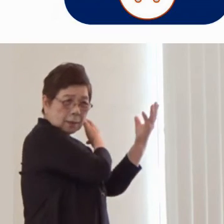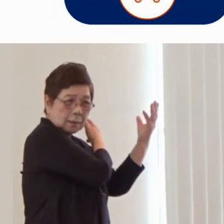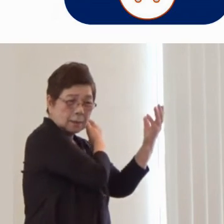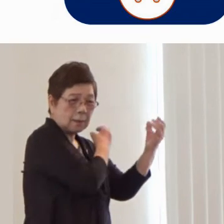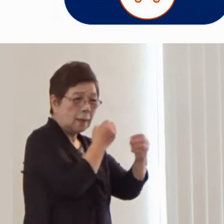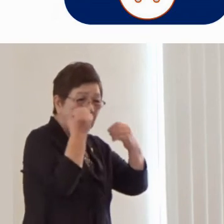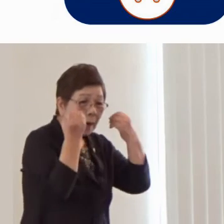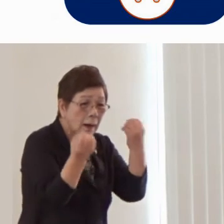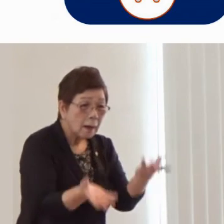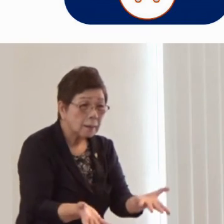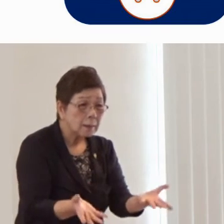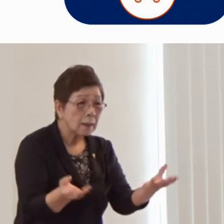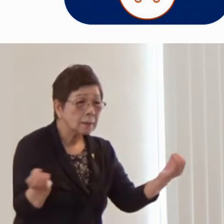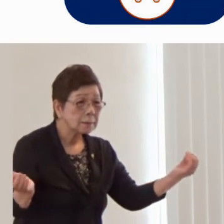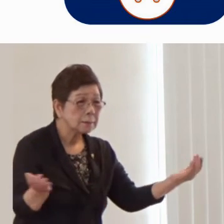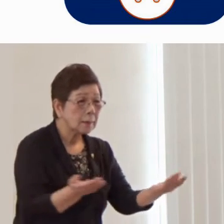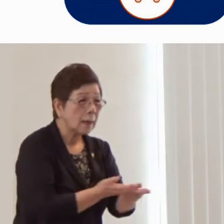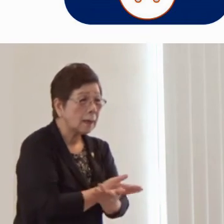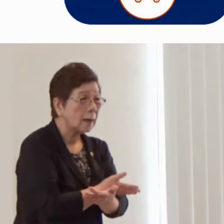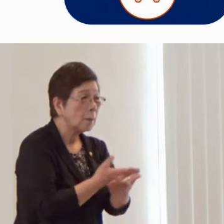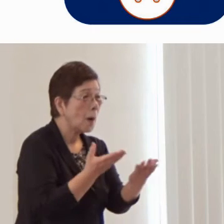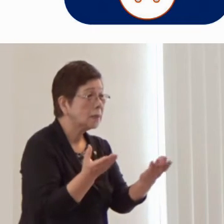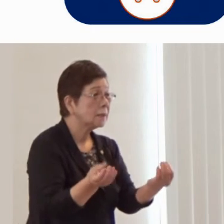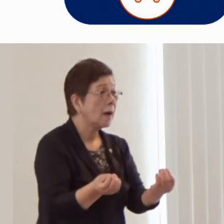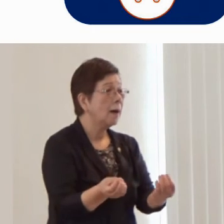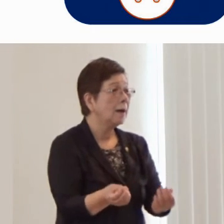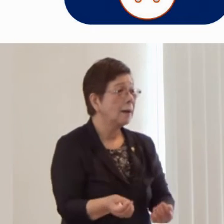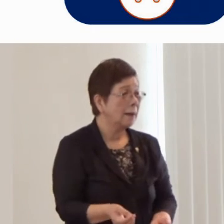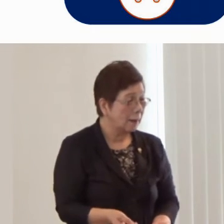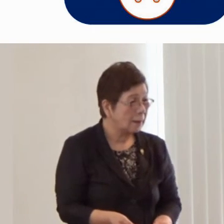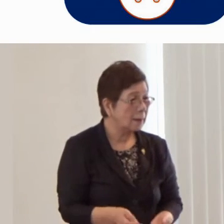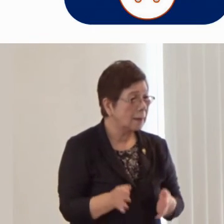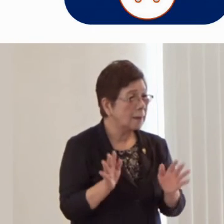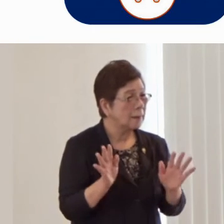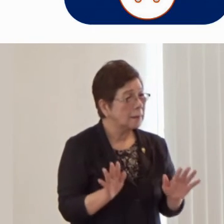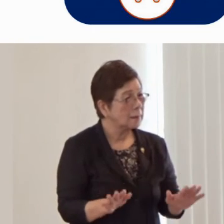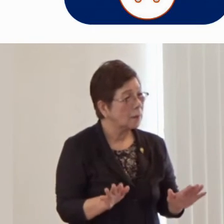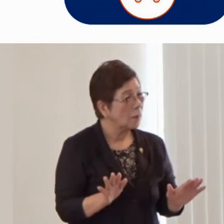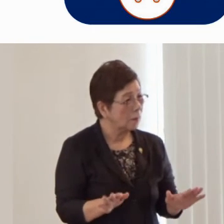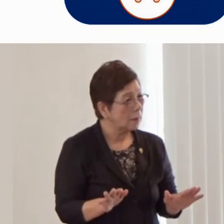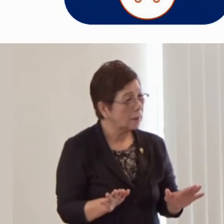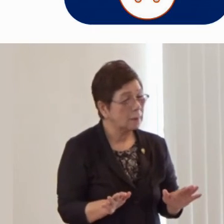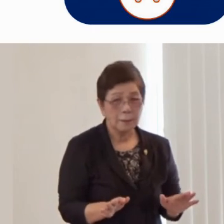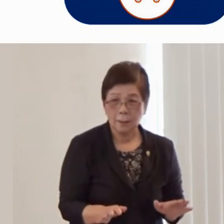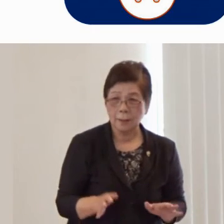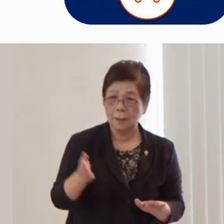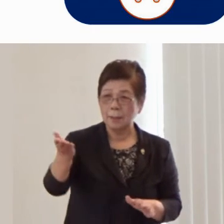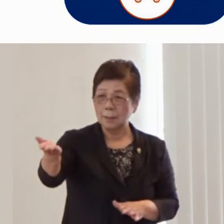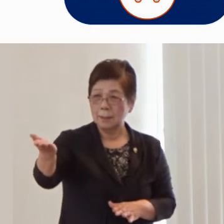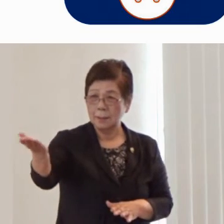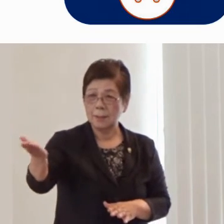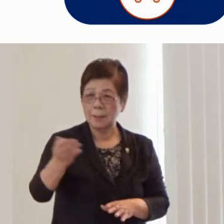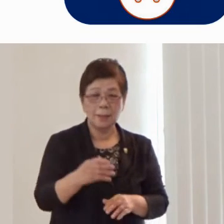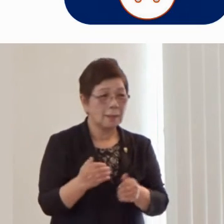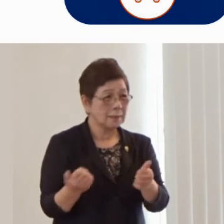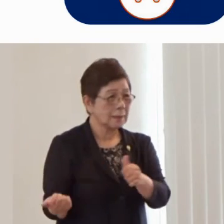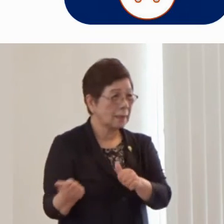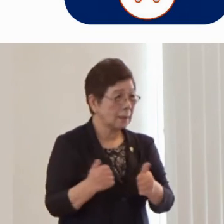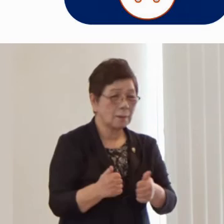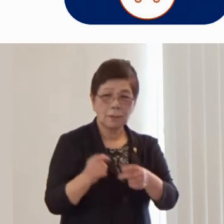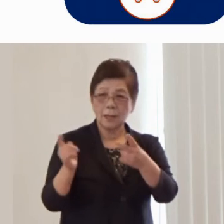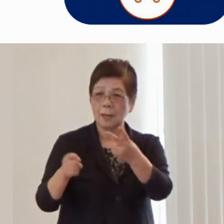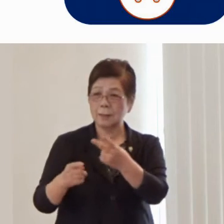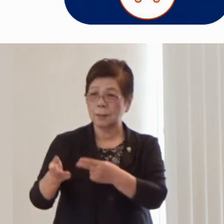ただの水ぼちゃんではありません、ね、今日お二人は新しく創造されたものです、ね、全く